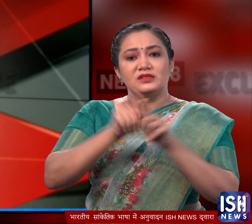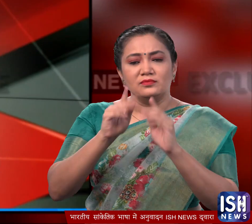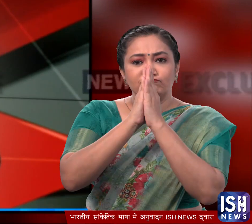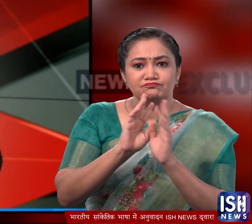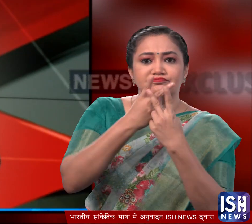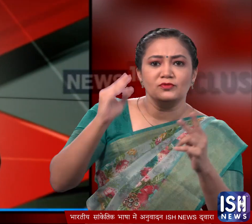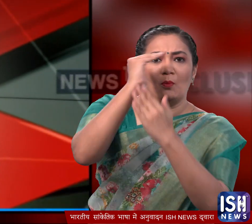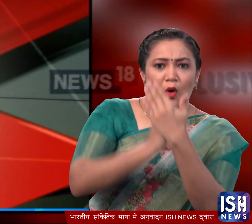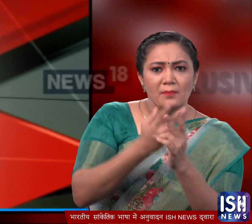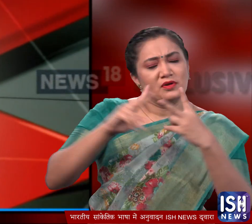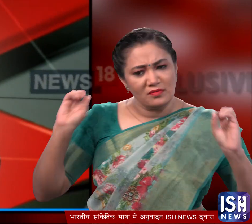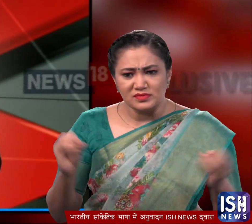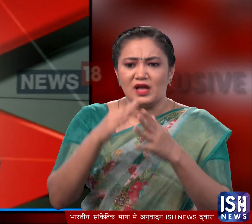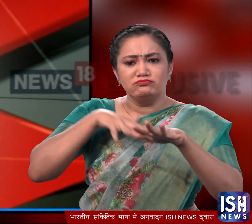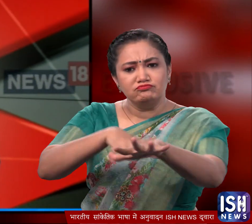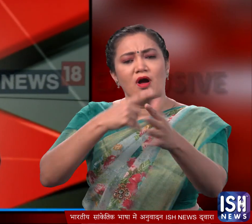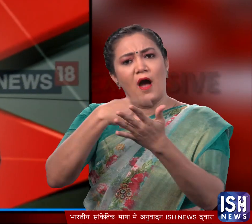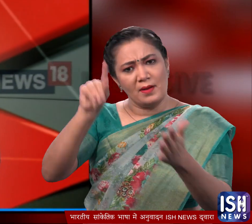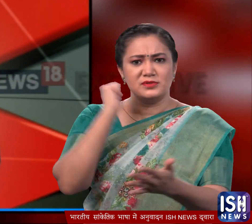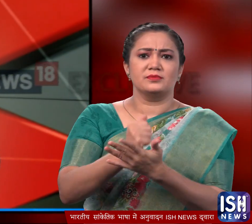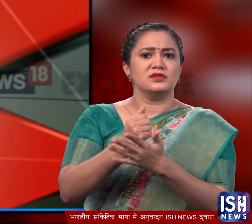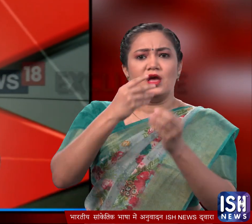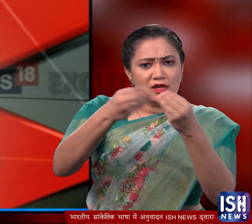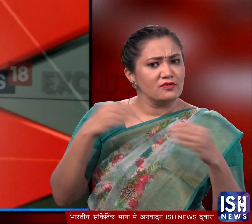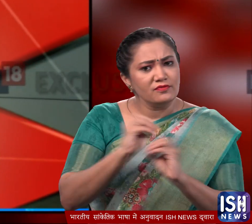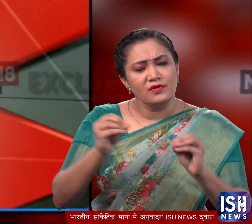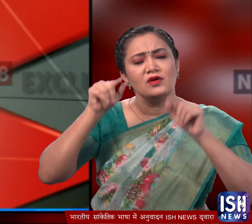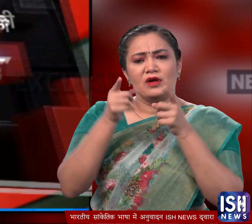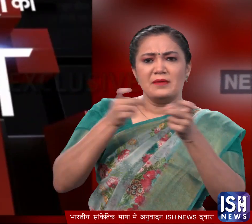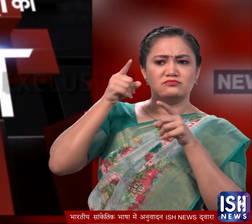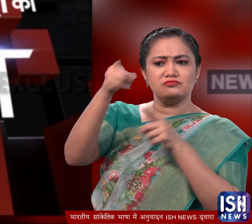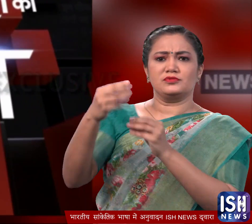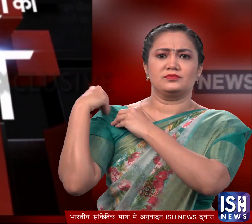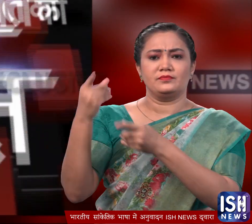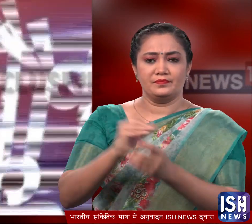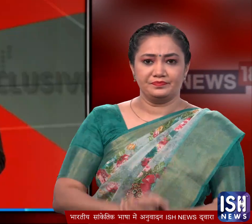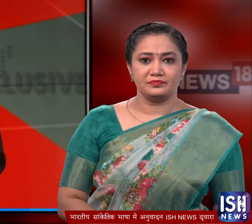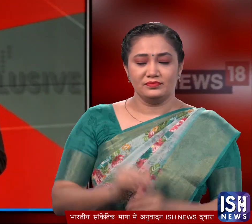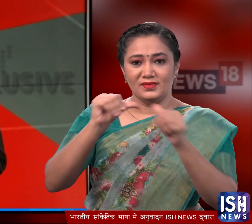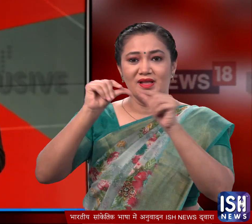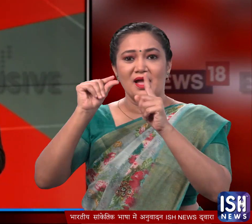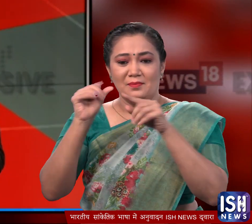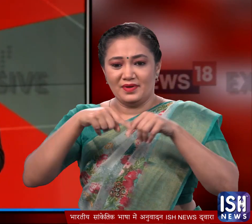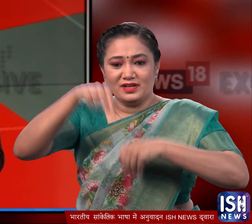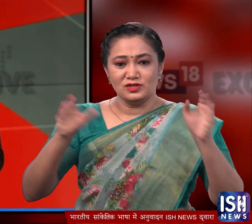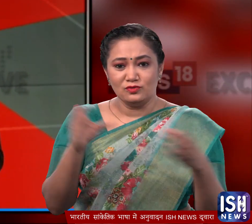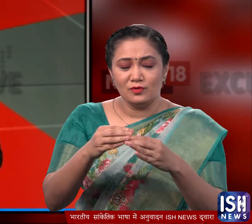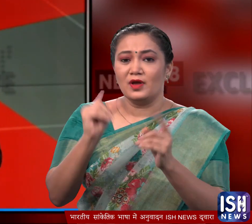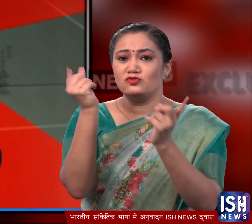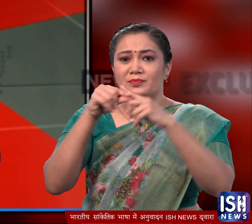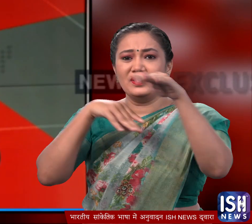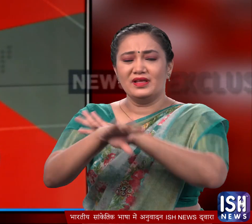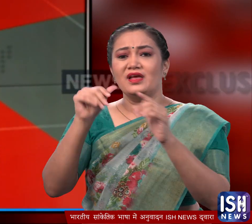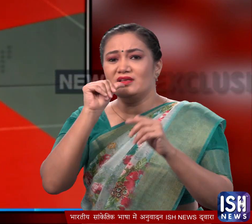और धार्मिक सामाजिक कार्यक्रमों के लिए जुलूस निकालने की मंजूरी न देने के मामले पर प्रशासन को घेरा। आम आदमी पार्टी ने उत्तर प्रदेश में